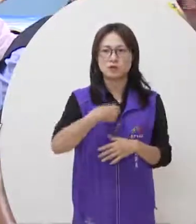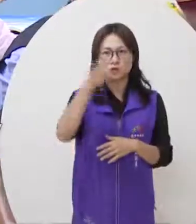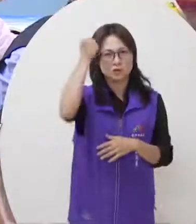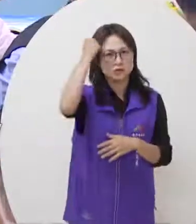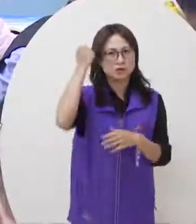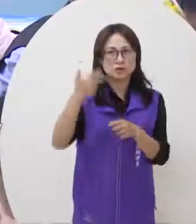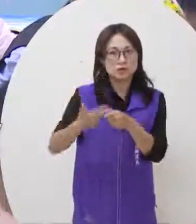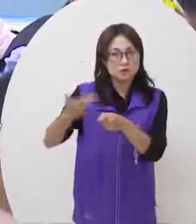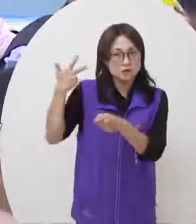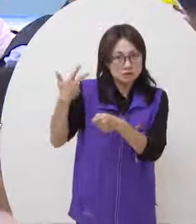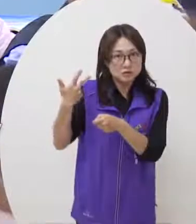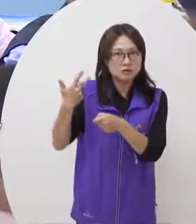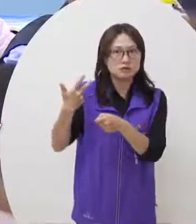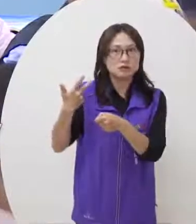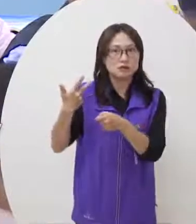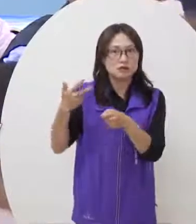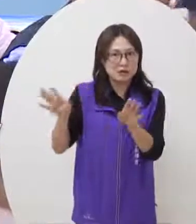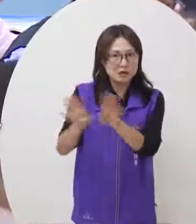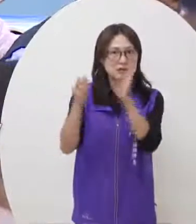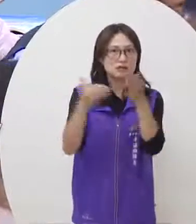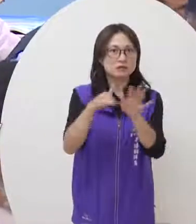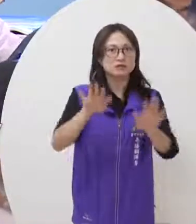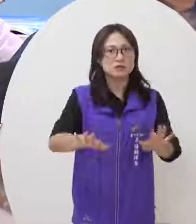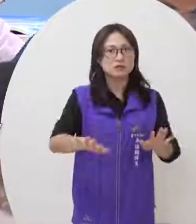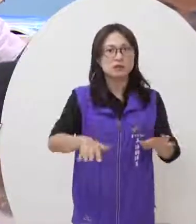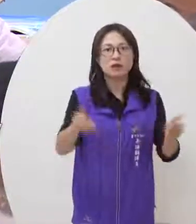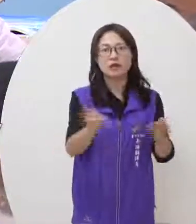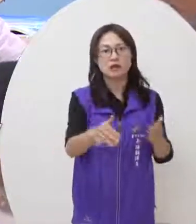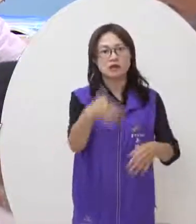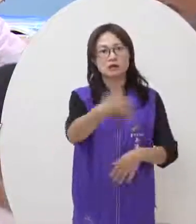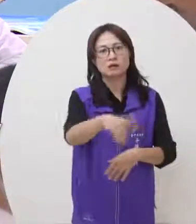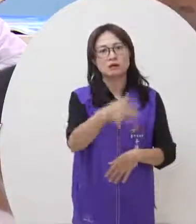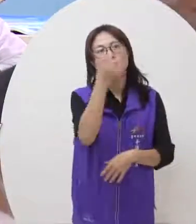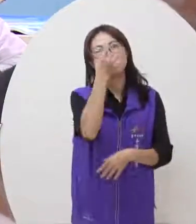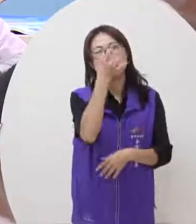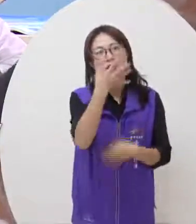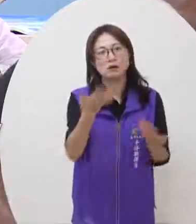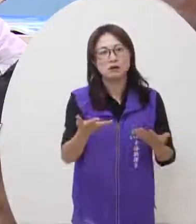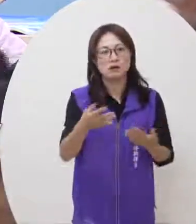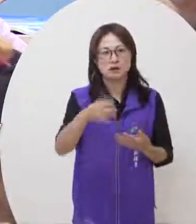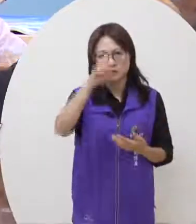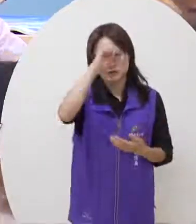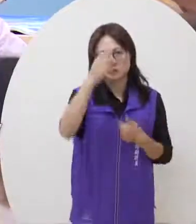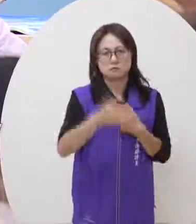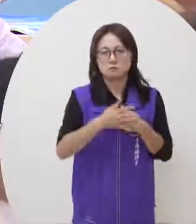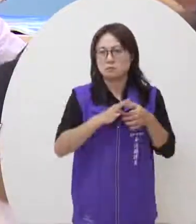现在都没消没信把我关心一下再来就是